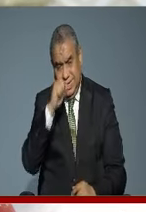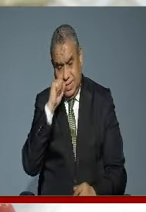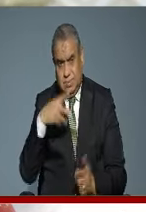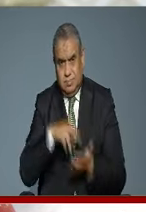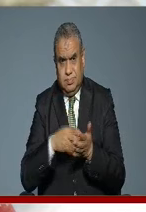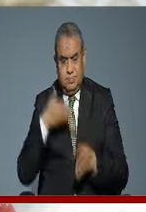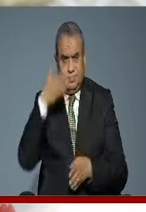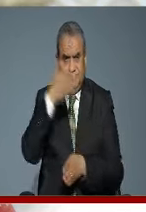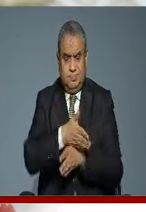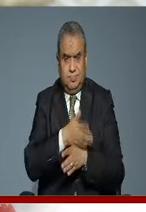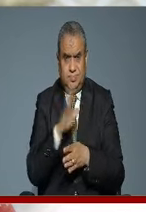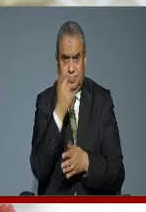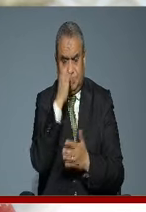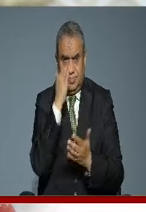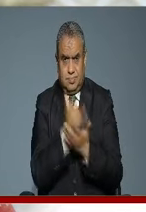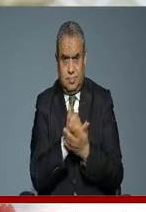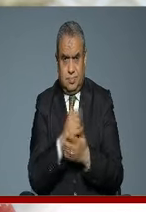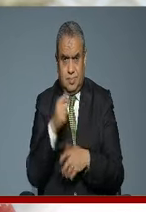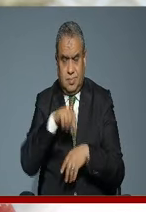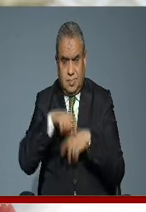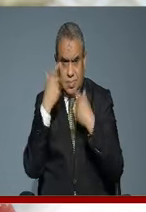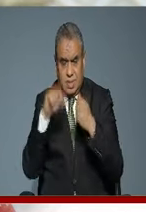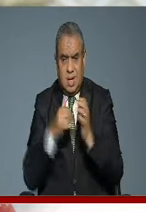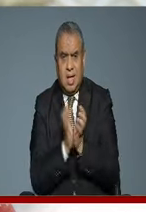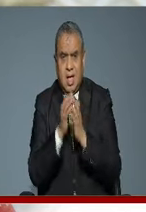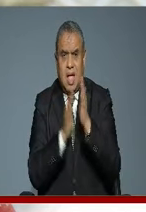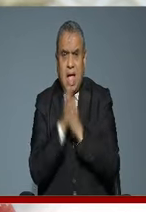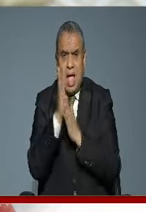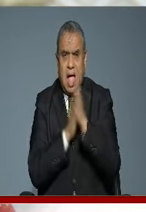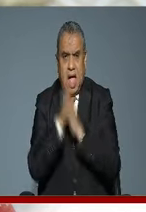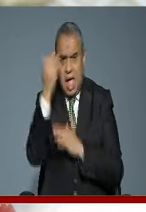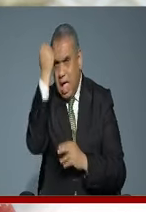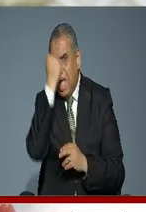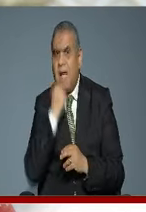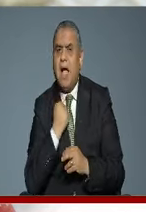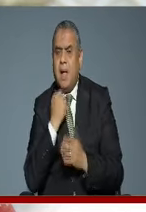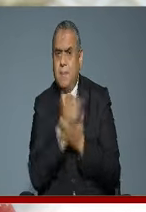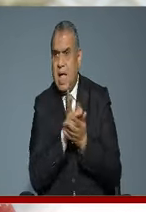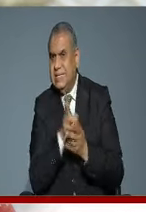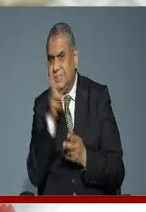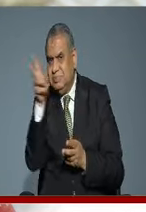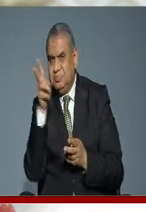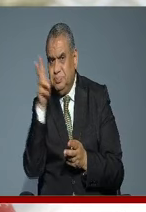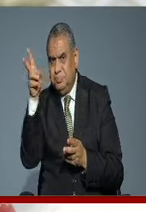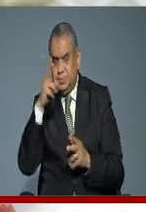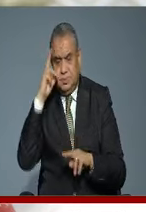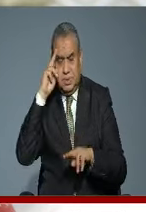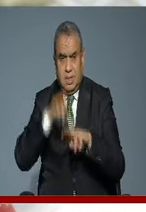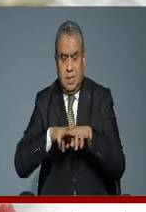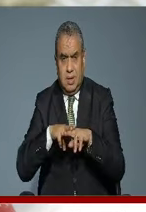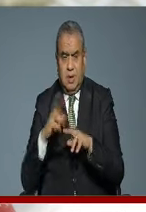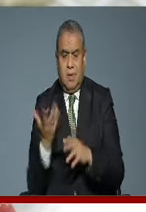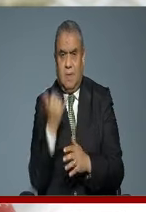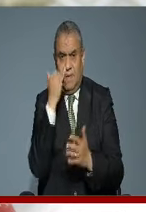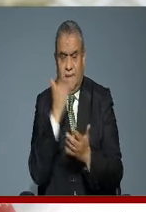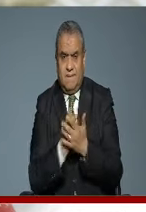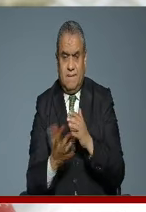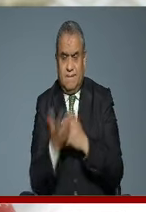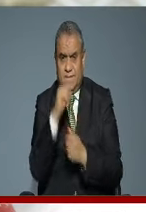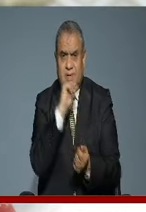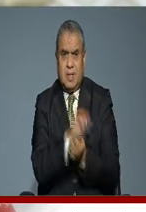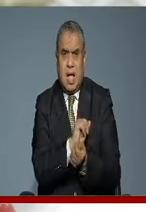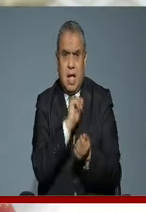الهجوم الذي قامت به حماس ضد إسرائيل، وكذلك الرهائن التي تم أخذها.